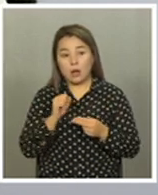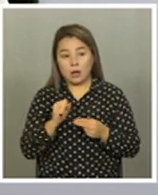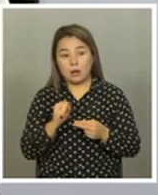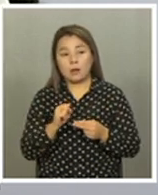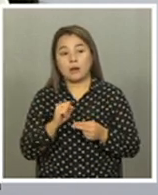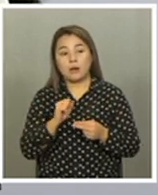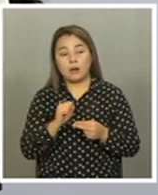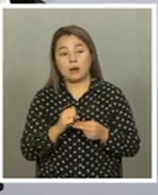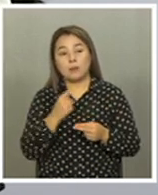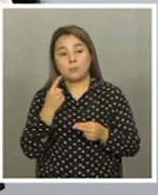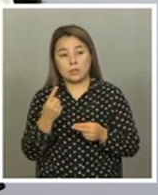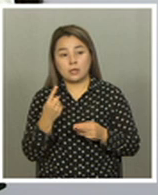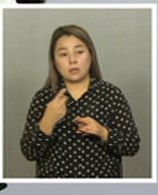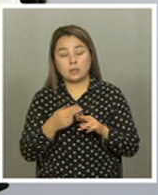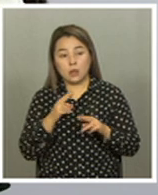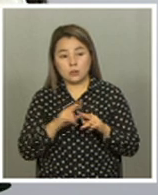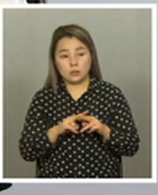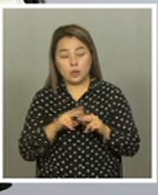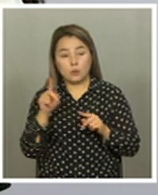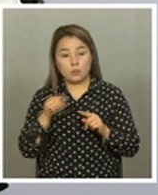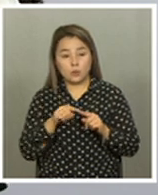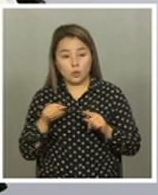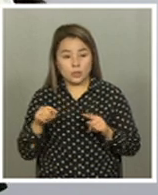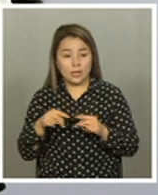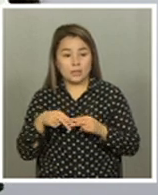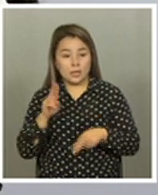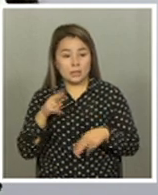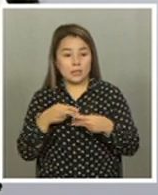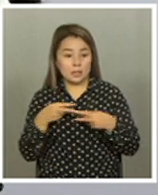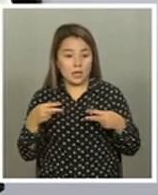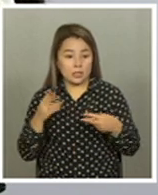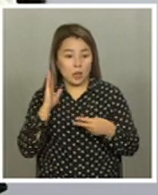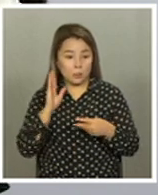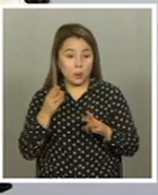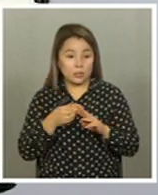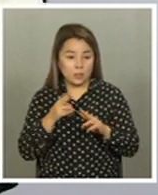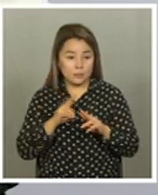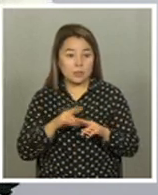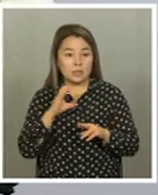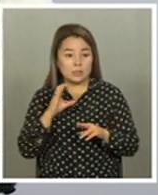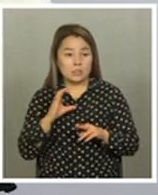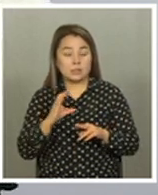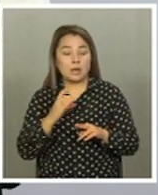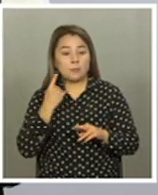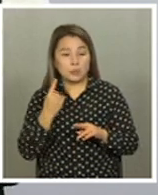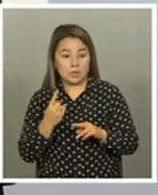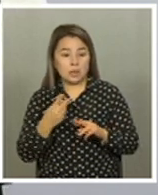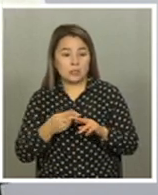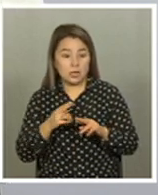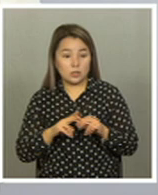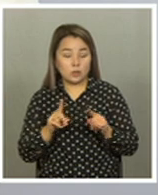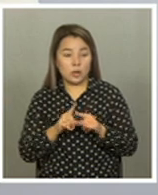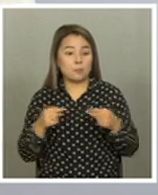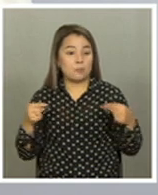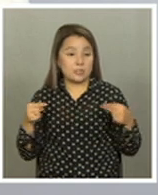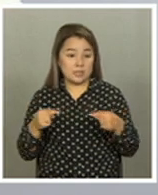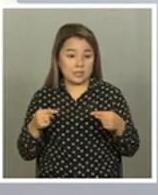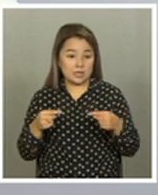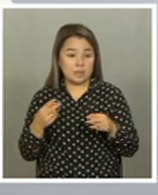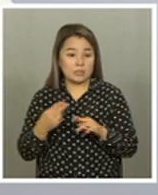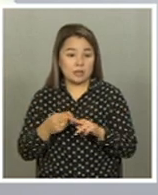бұрышы екеуі тең болғандықтан, мынау С мен С1 нүктелерде беттеседі. Олай